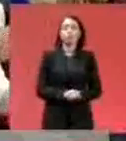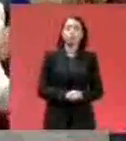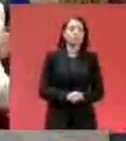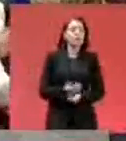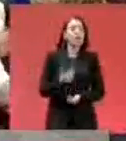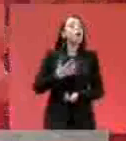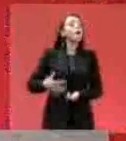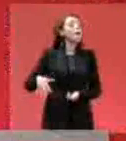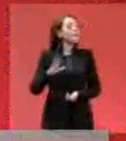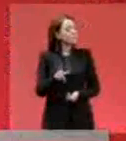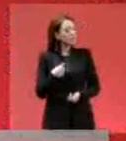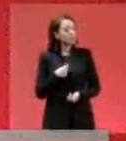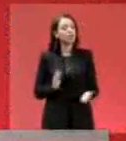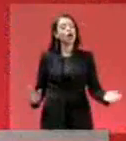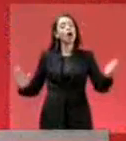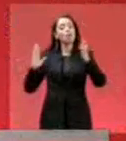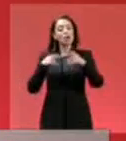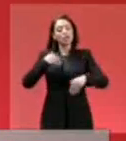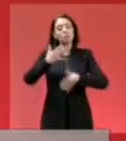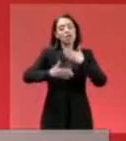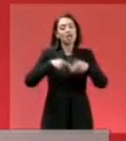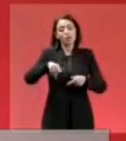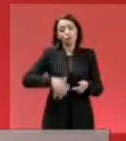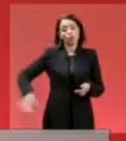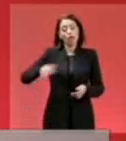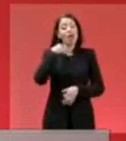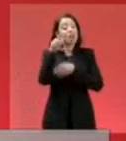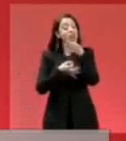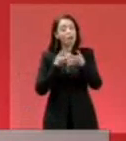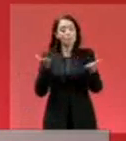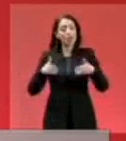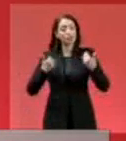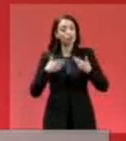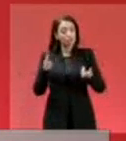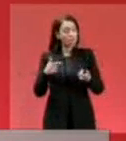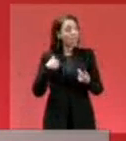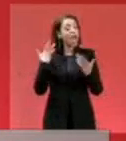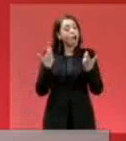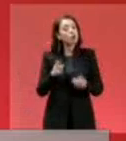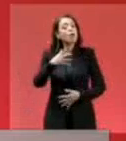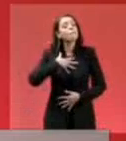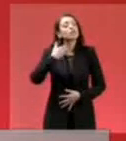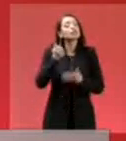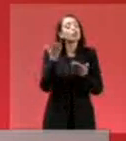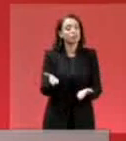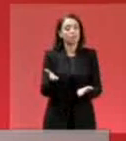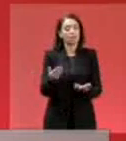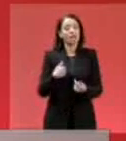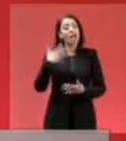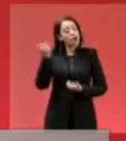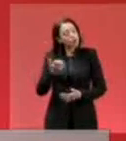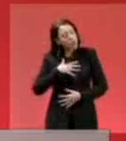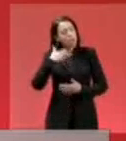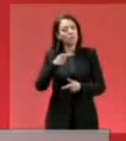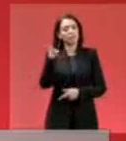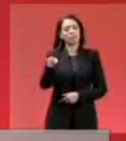Και εμείς, απέναντι στη νέα γενιά αυτού του τόπου, τους λέμε, σας έχουμε εμπιστοσύνη. Σας έχουμε